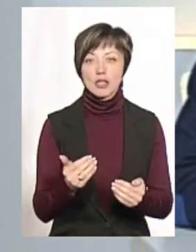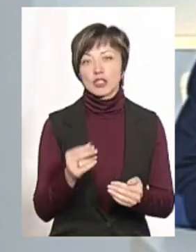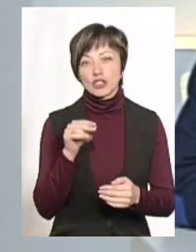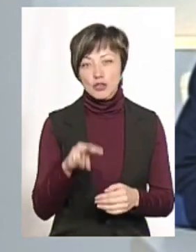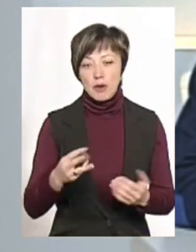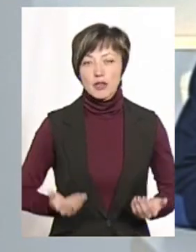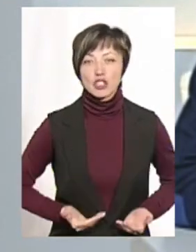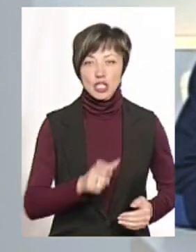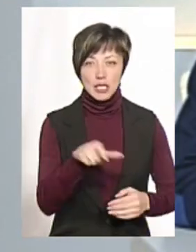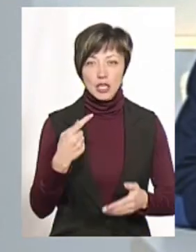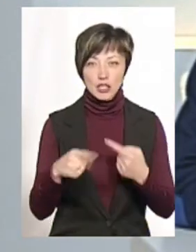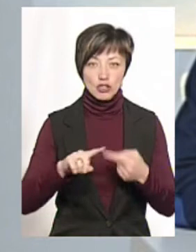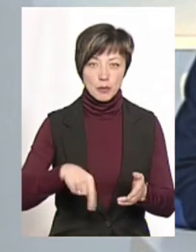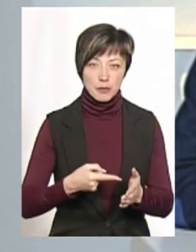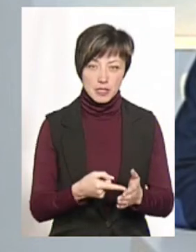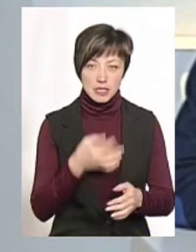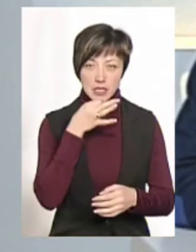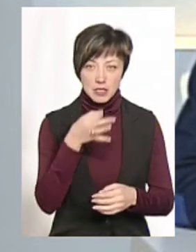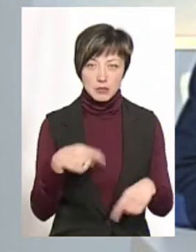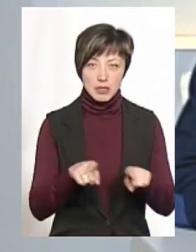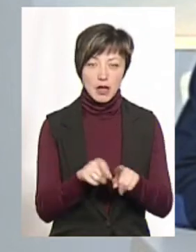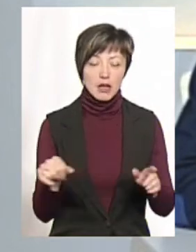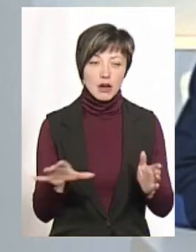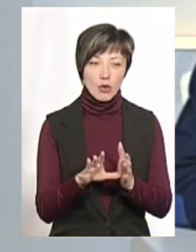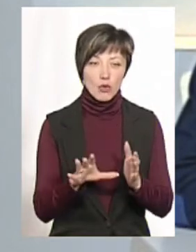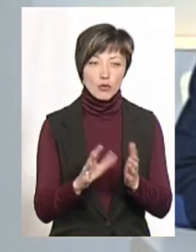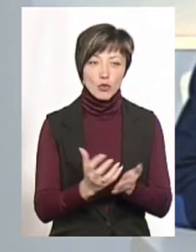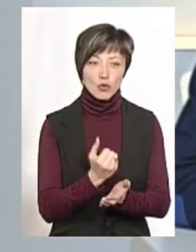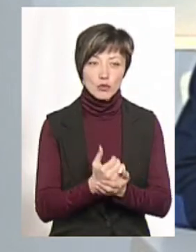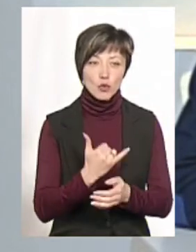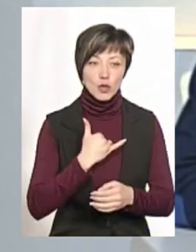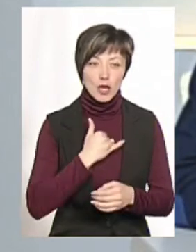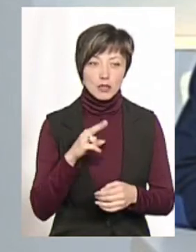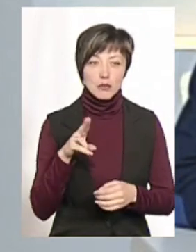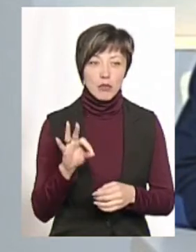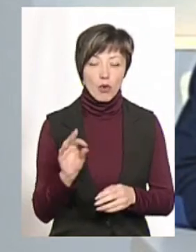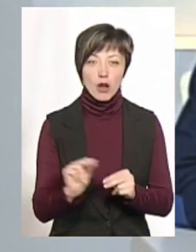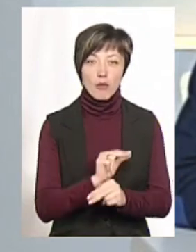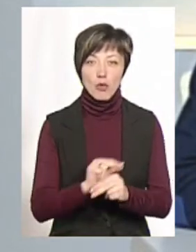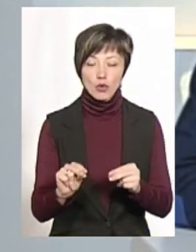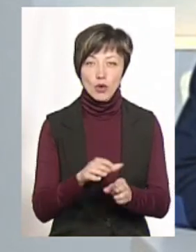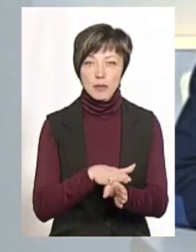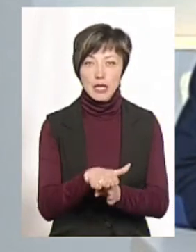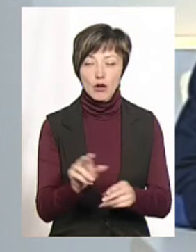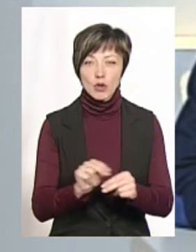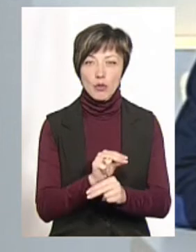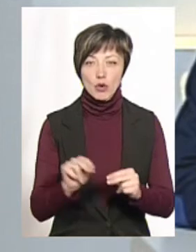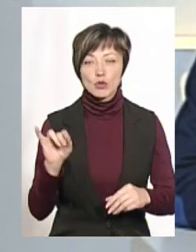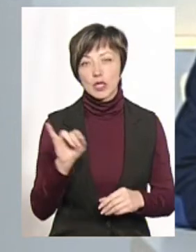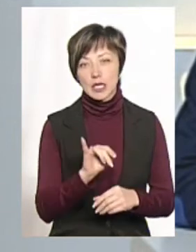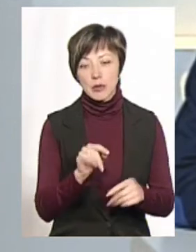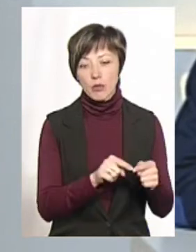ніж мешканці інших міст. Скажімо так, рекордні успіхи в нас по ремонту, капітальному ремонту